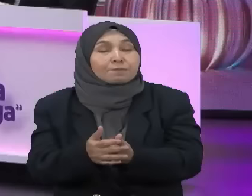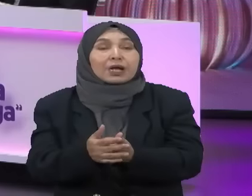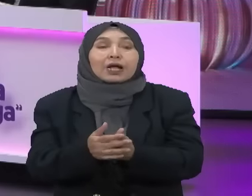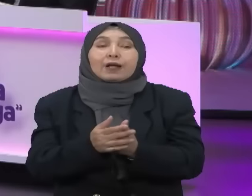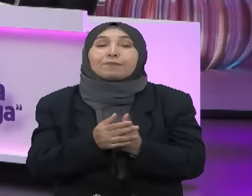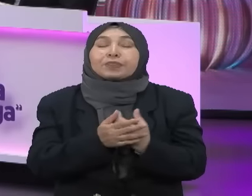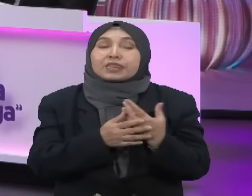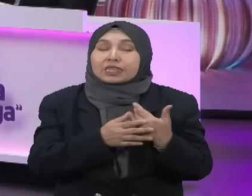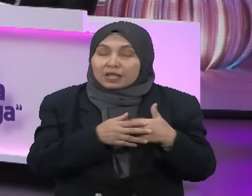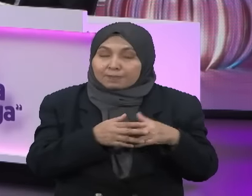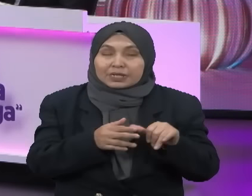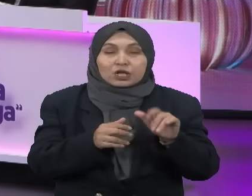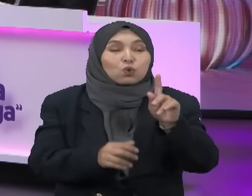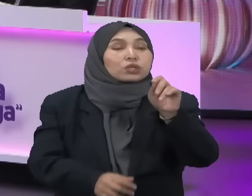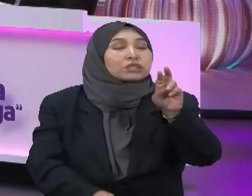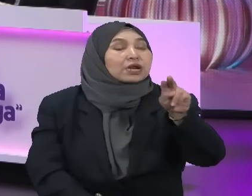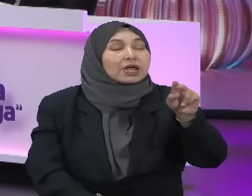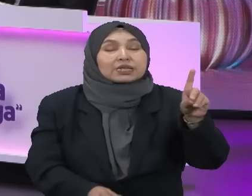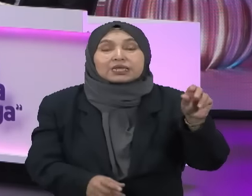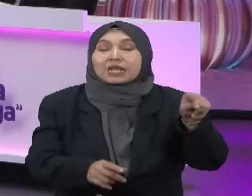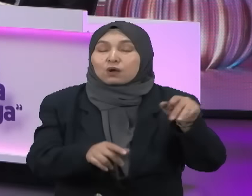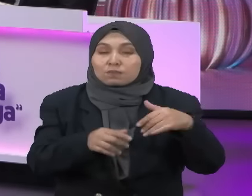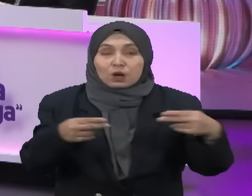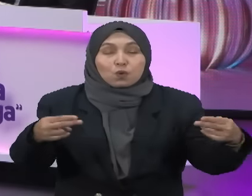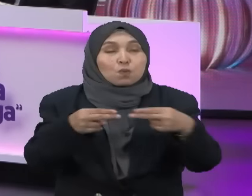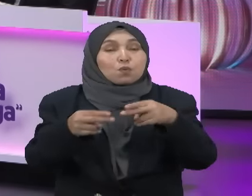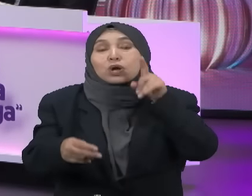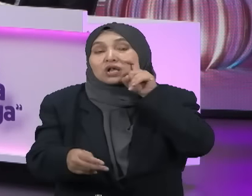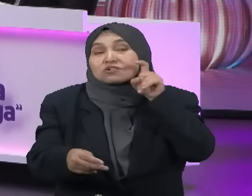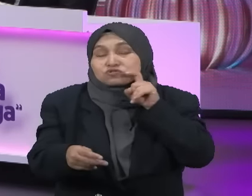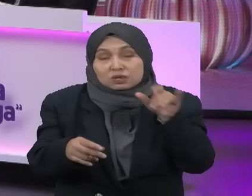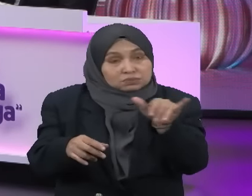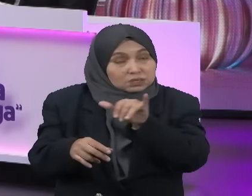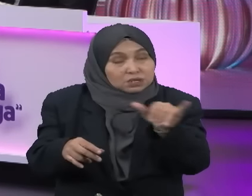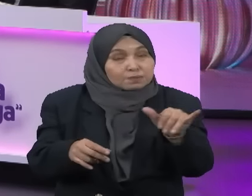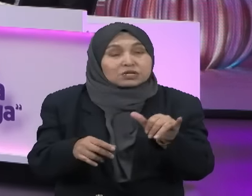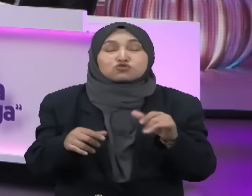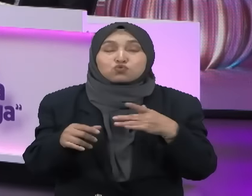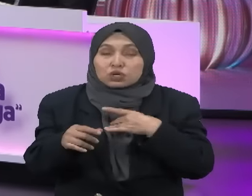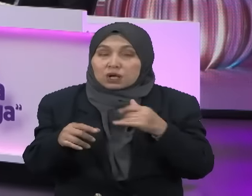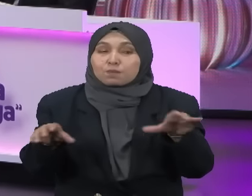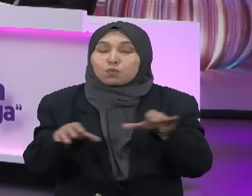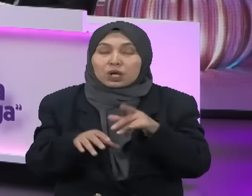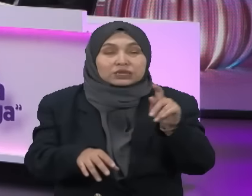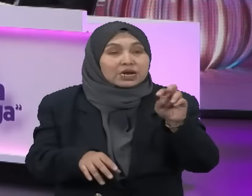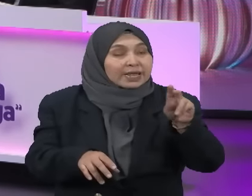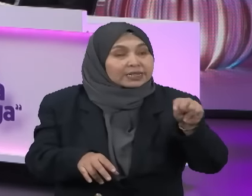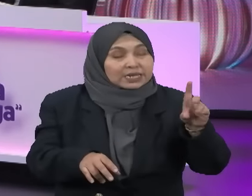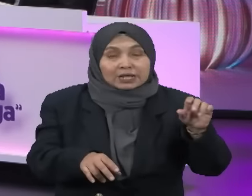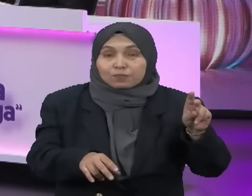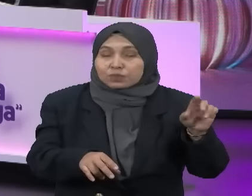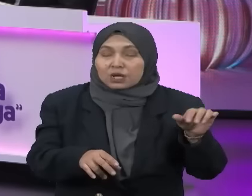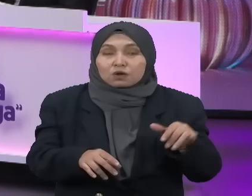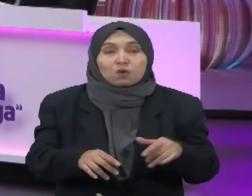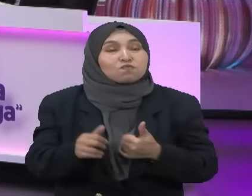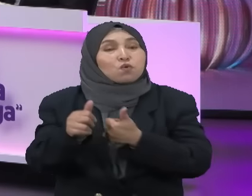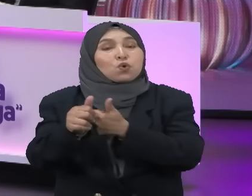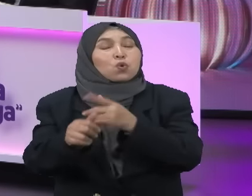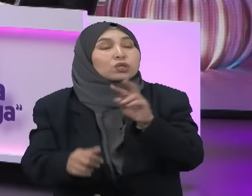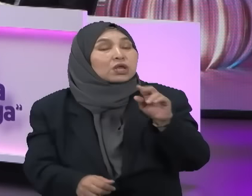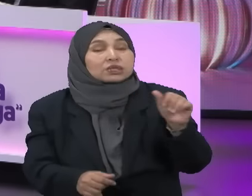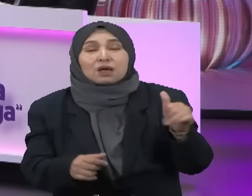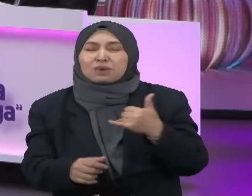tuan-tuan. Trending pada masa itu, hubungan sejenis, dia pun lebih suka buat trending. Kan? Follow trending kalau